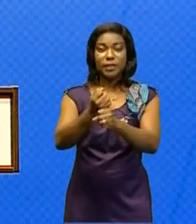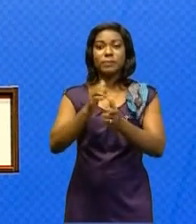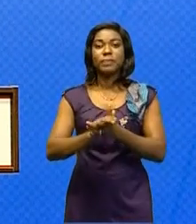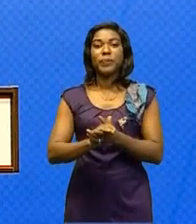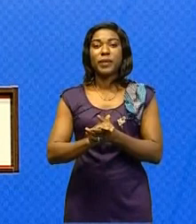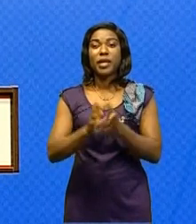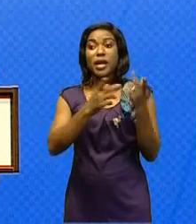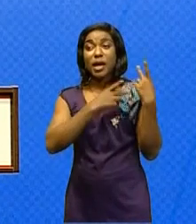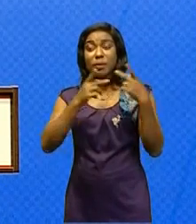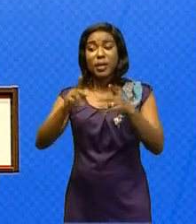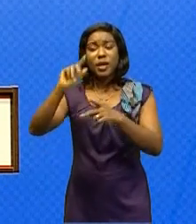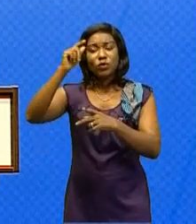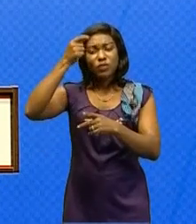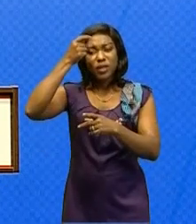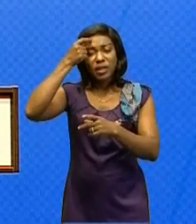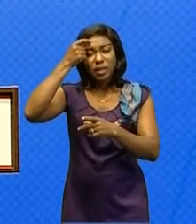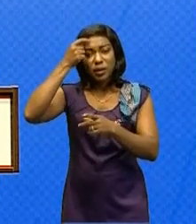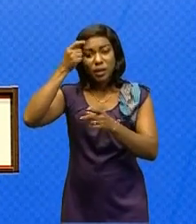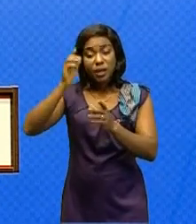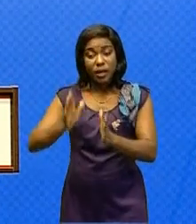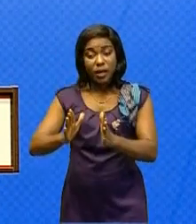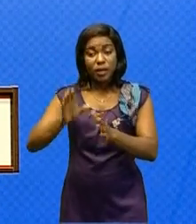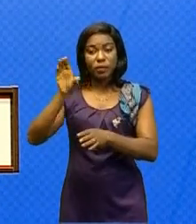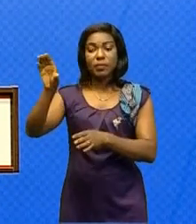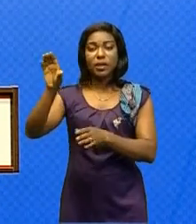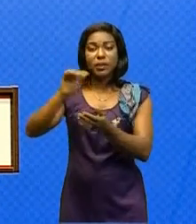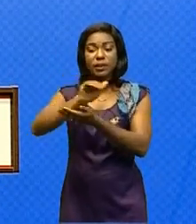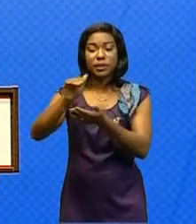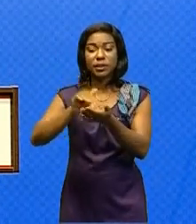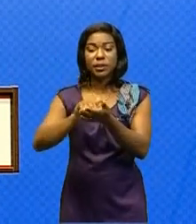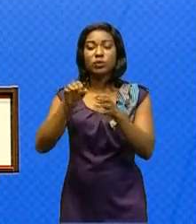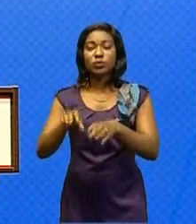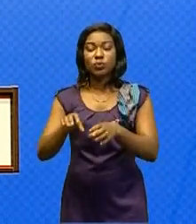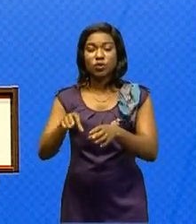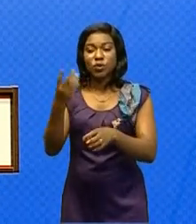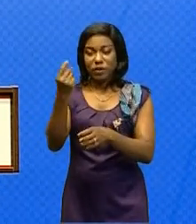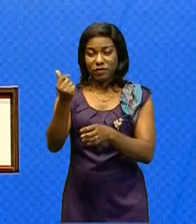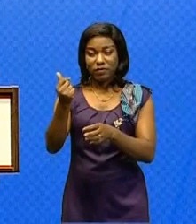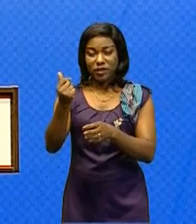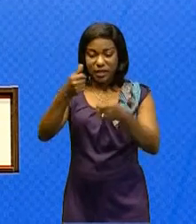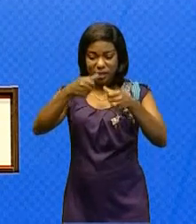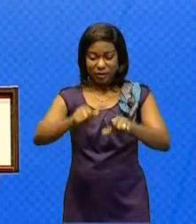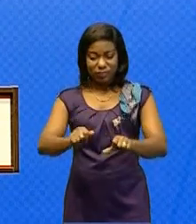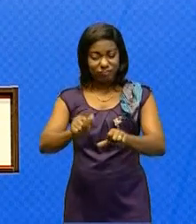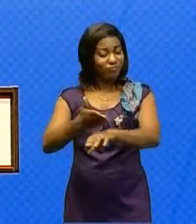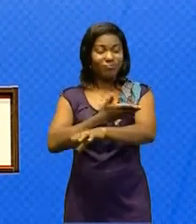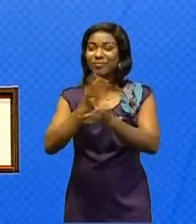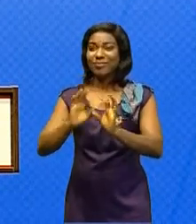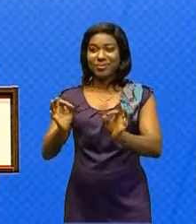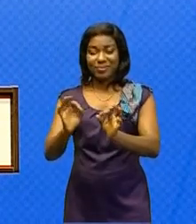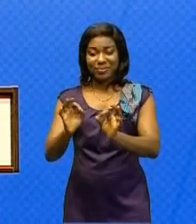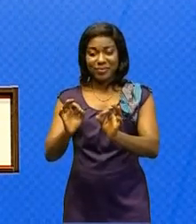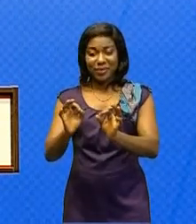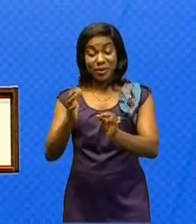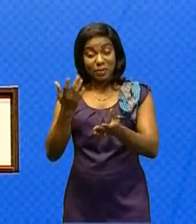d'après la gouverneure de la Banque centrale du Congo, le franc congolais est resté stable, tant à l'indicatif que sur le marché